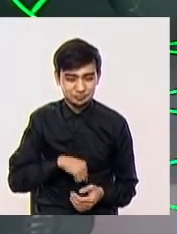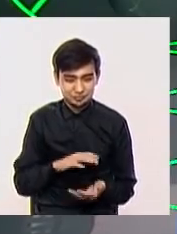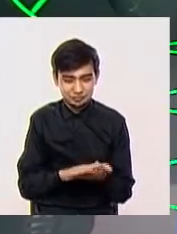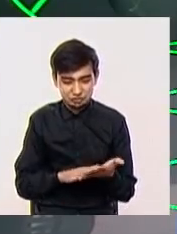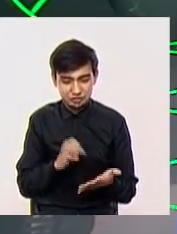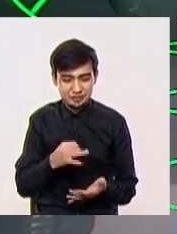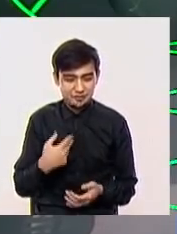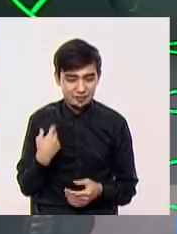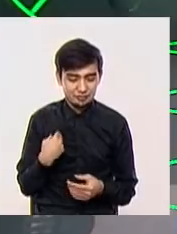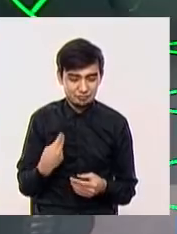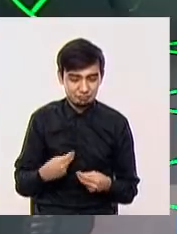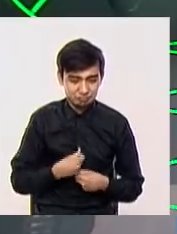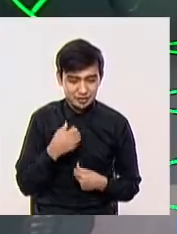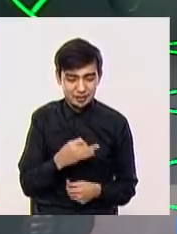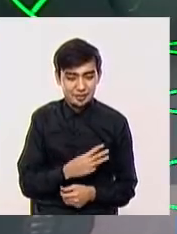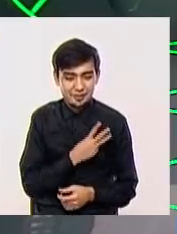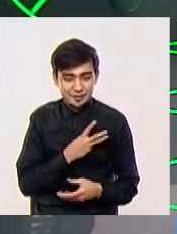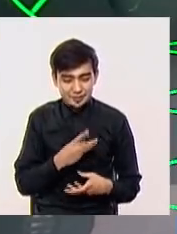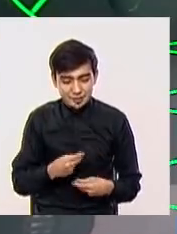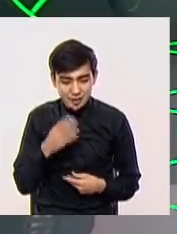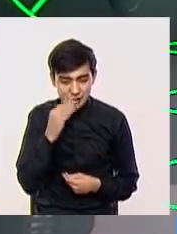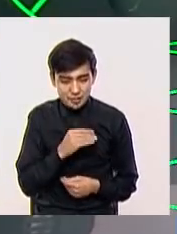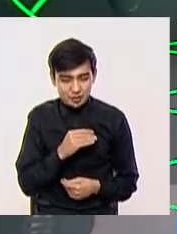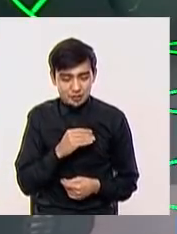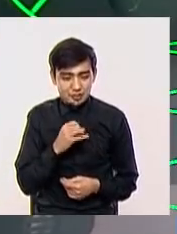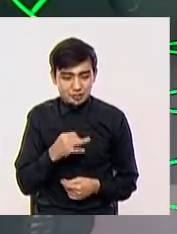он очищает организм, повышает выносливость